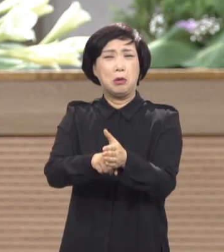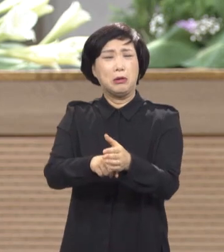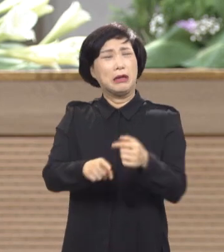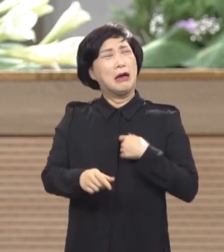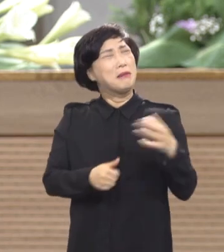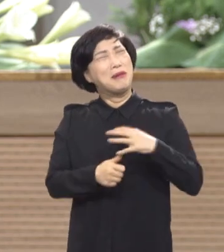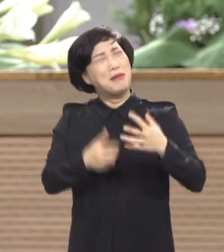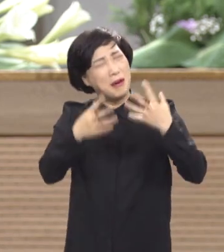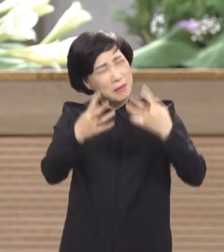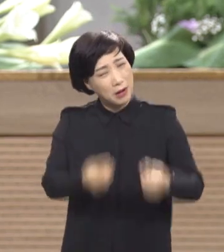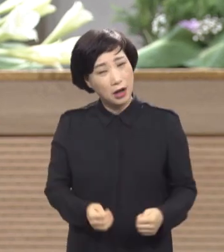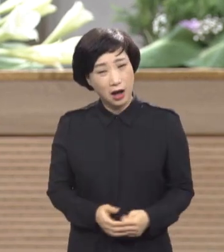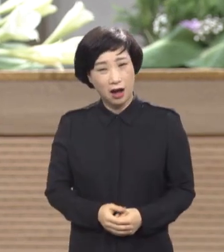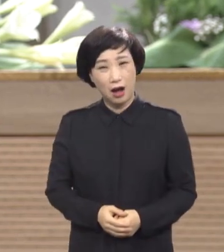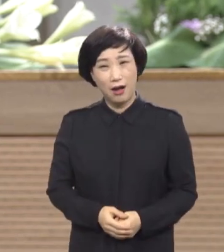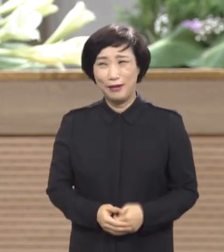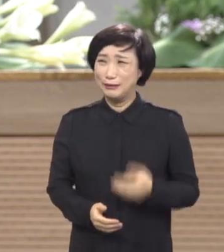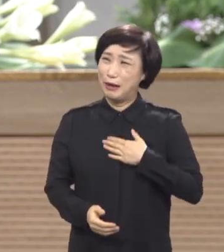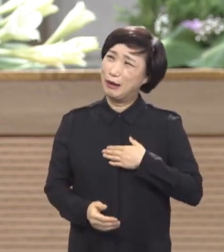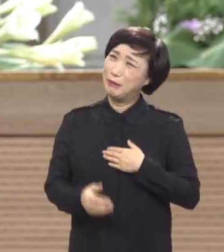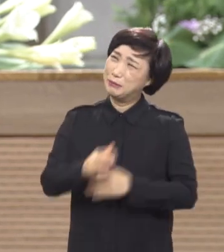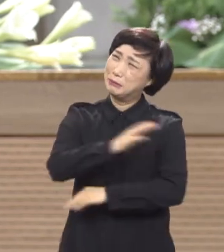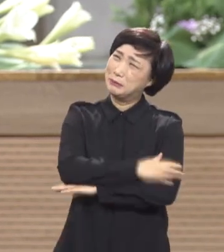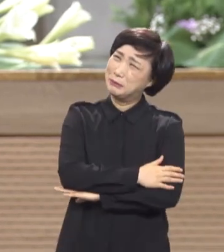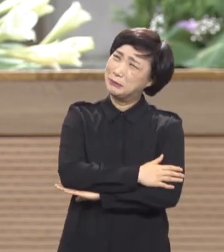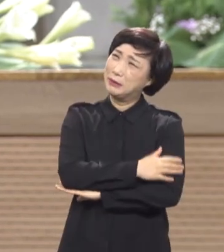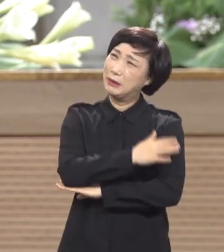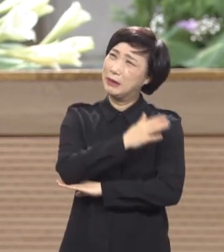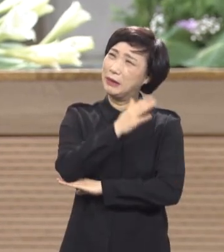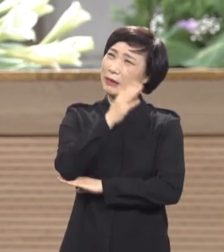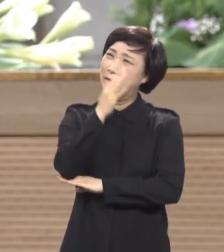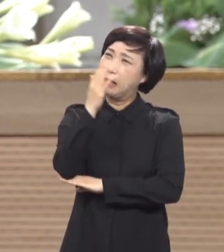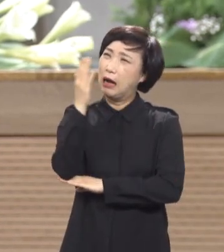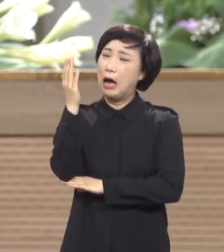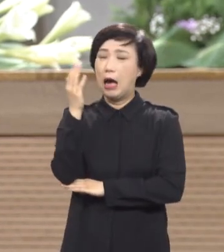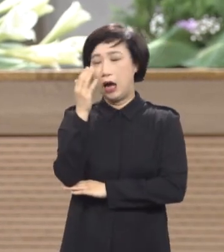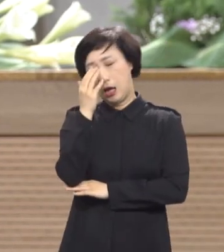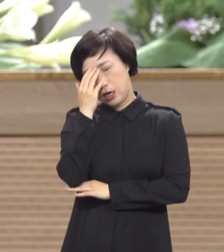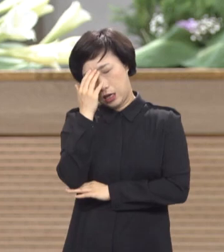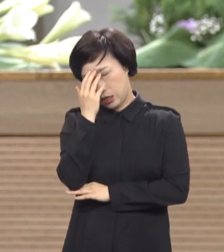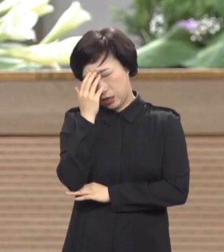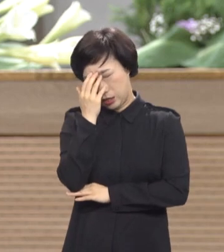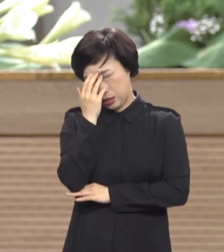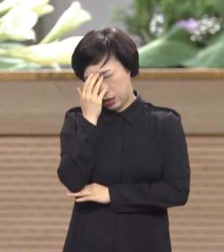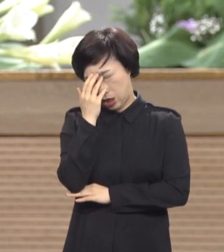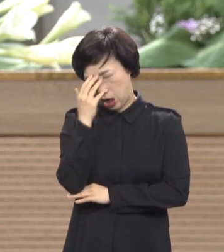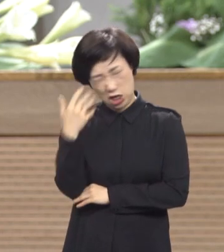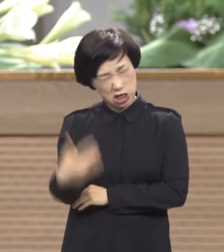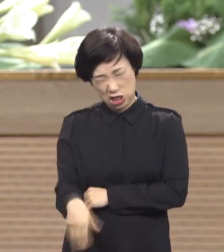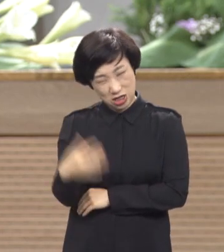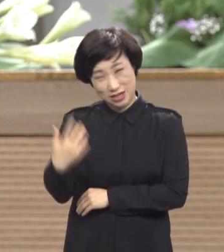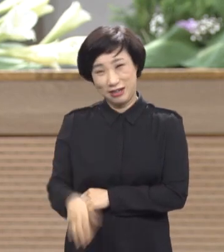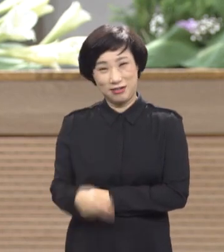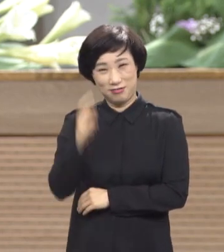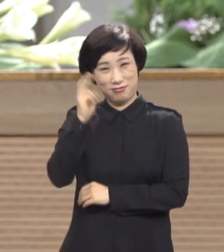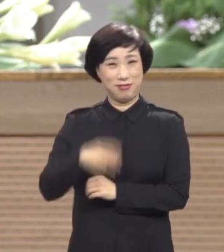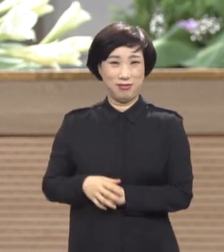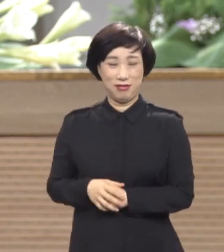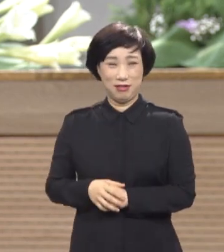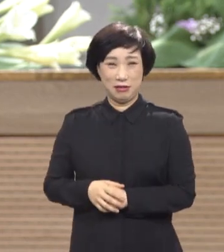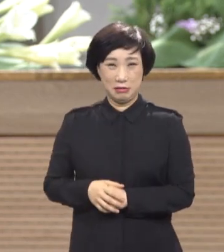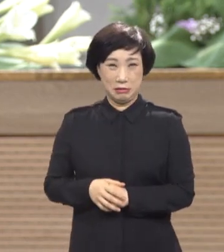어떻게 자서전을 쓰면 아마 눈물이 아마 볼펜을